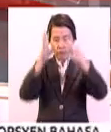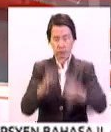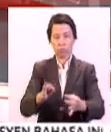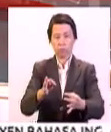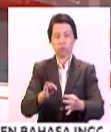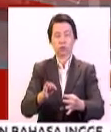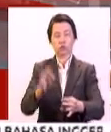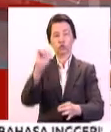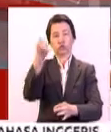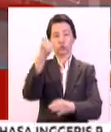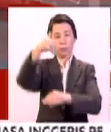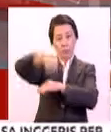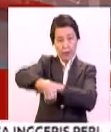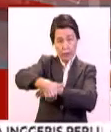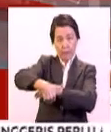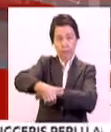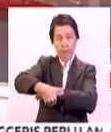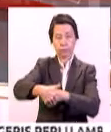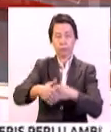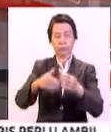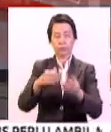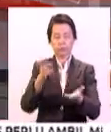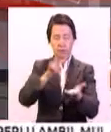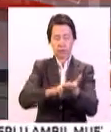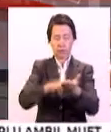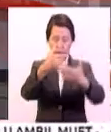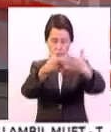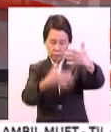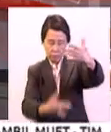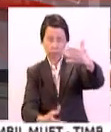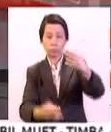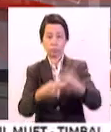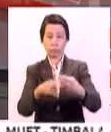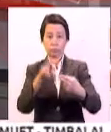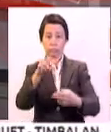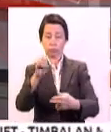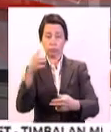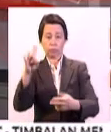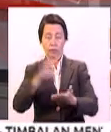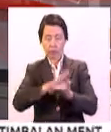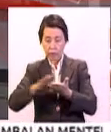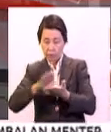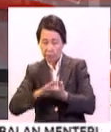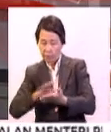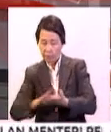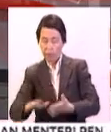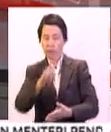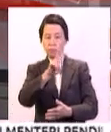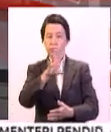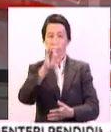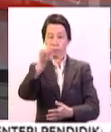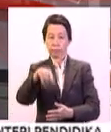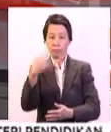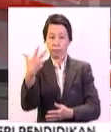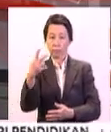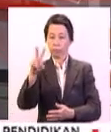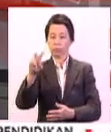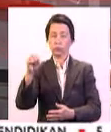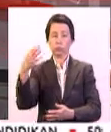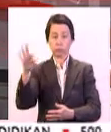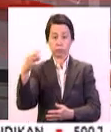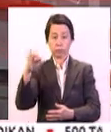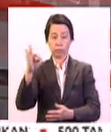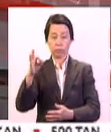dijangka 10 malam. Berdasarkan daftar pemilih Induk 2018 yang dikemaskini pada 28 Mac